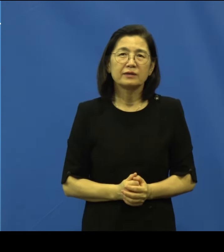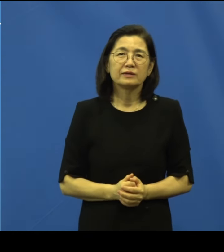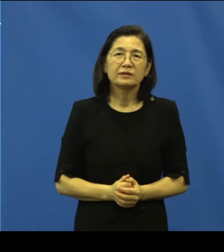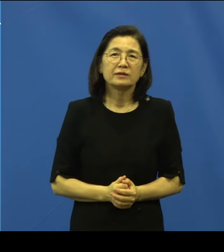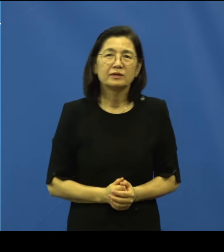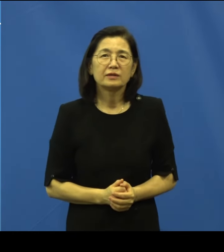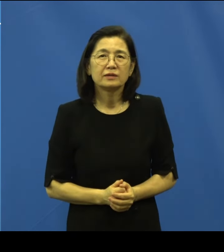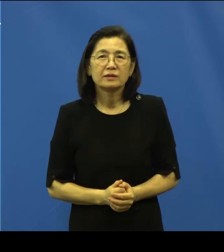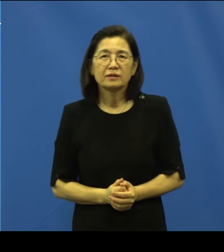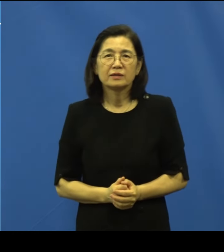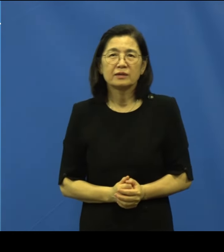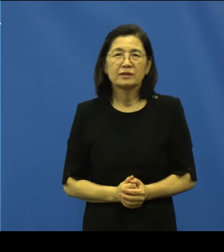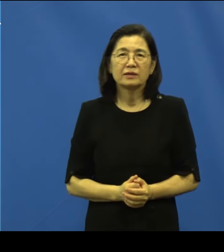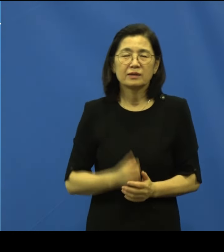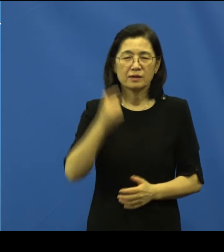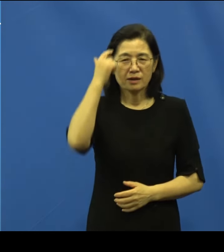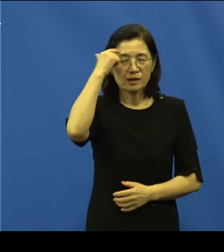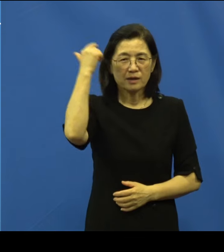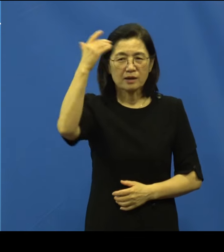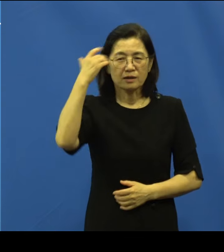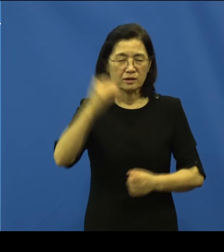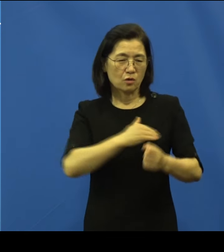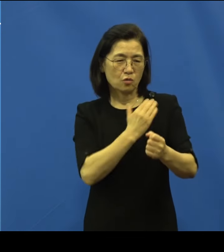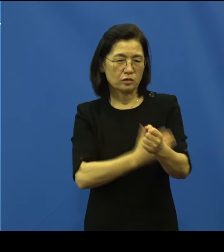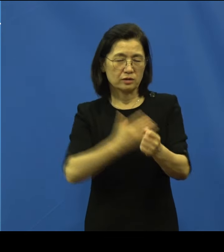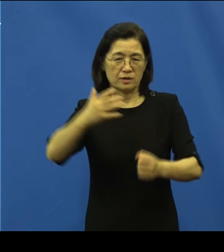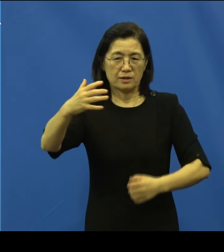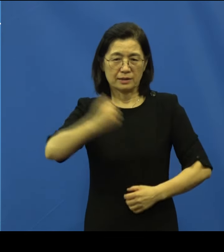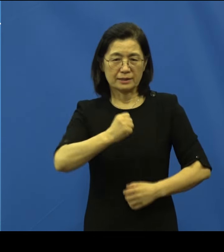여러분, 영권을 가지면 세상을 다스릴 수 있는 거잖아요.